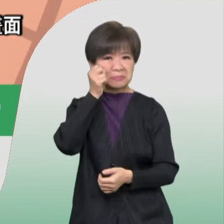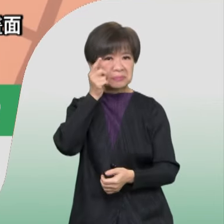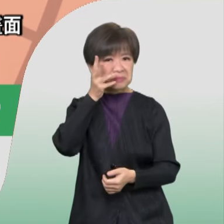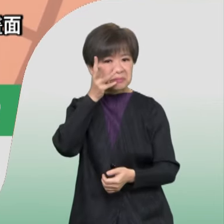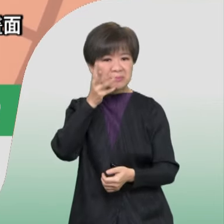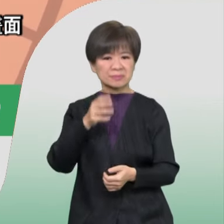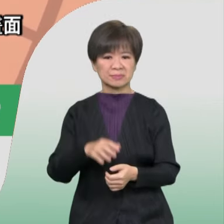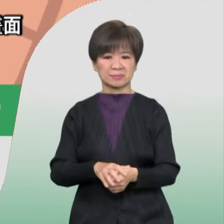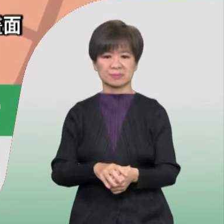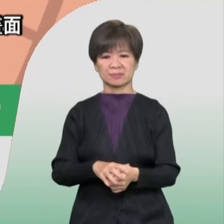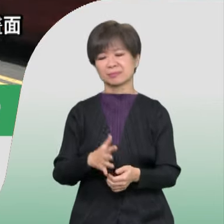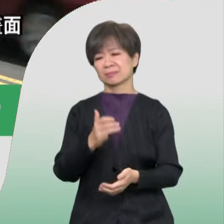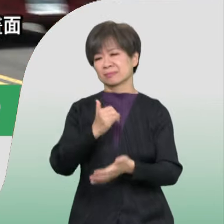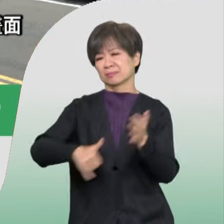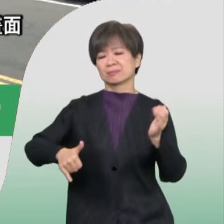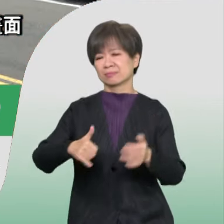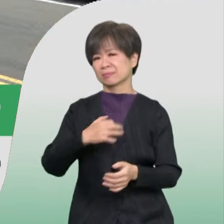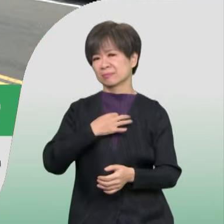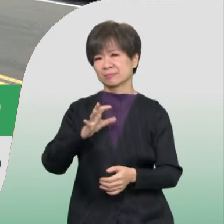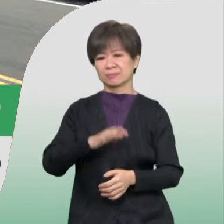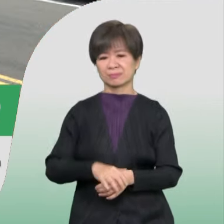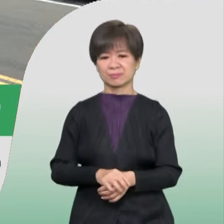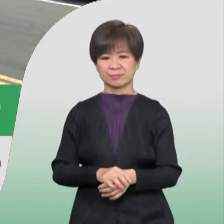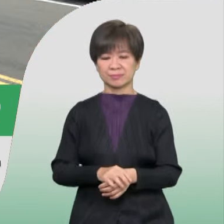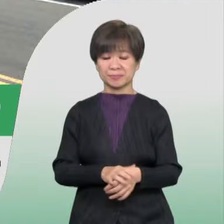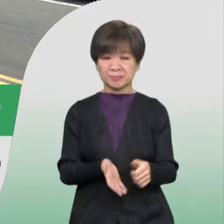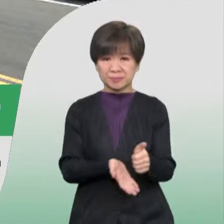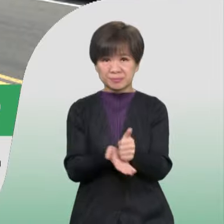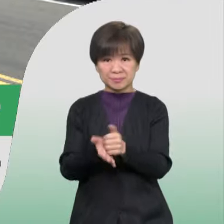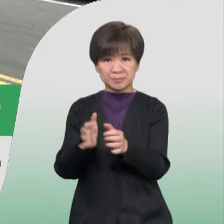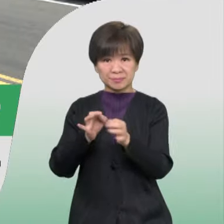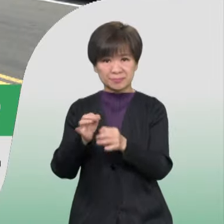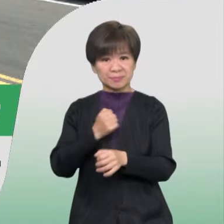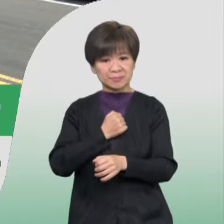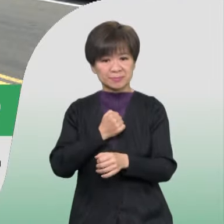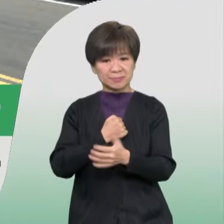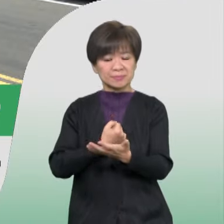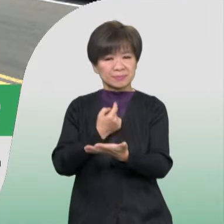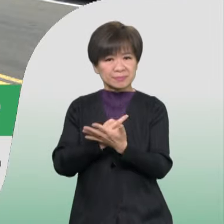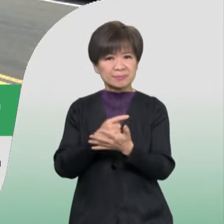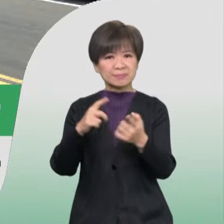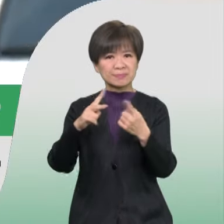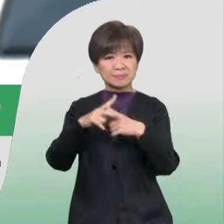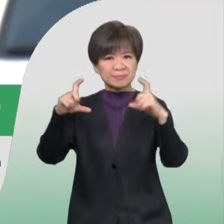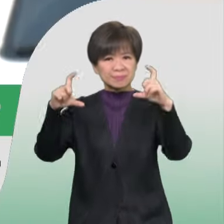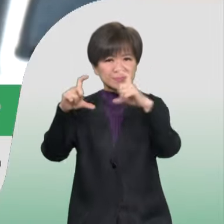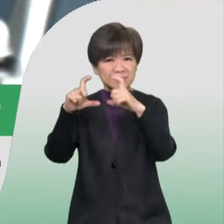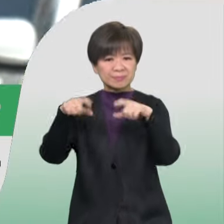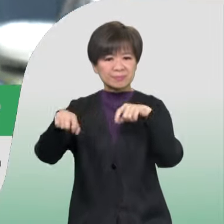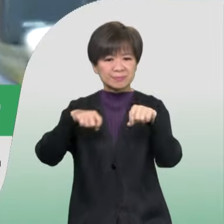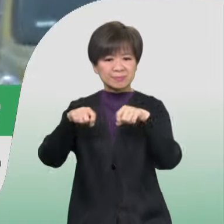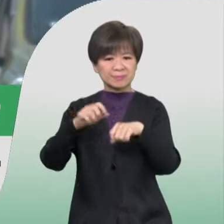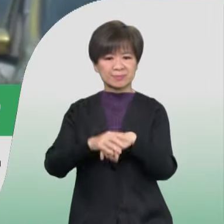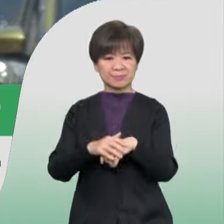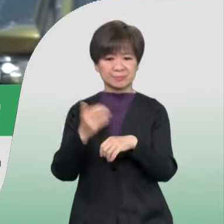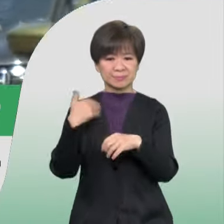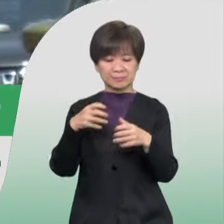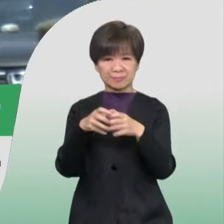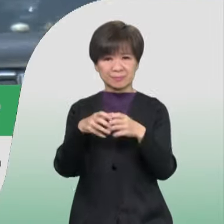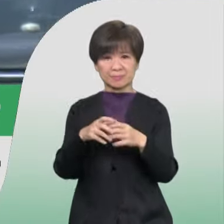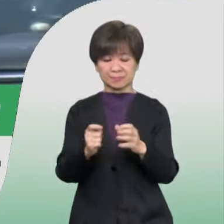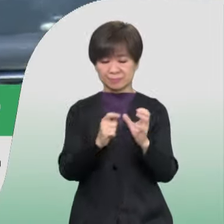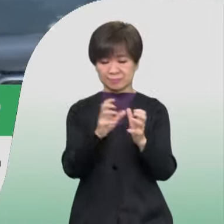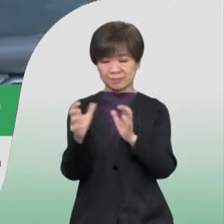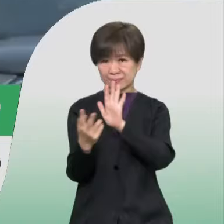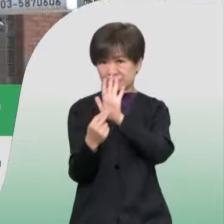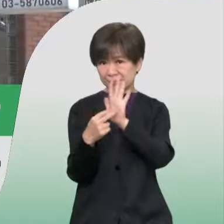两三个月就会离职。 为了鼓励店家了解老参加社康棒计划，跳下马团队办的是从提供说